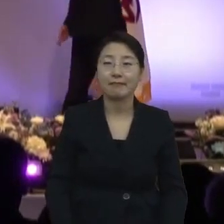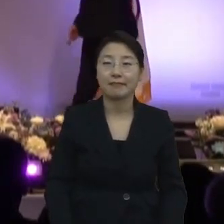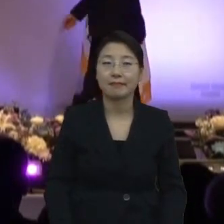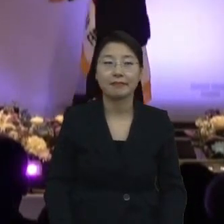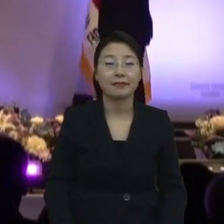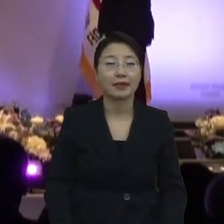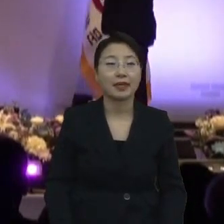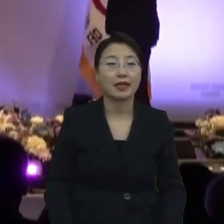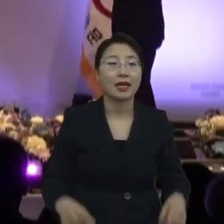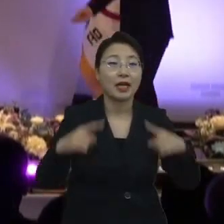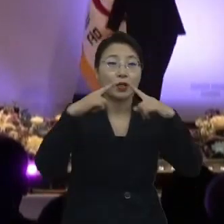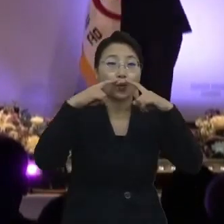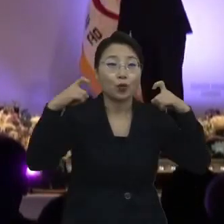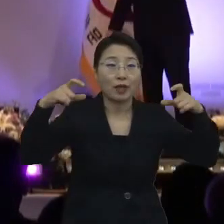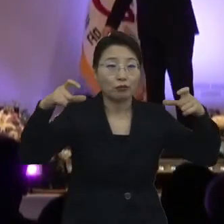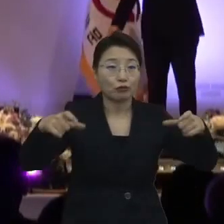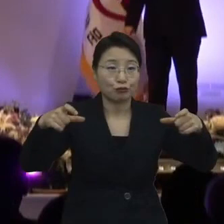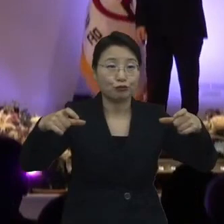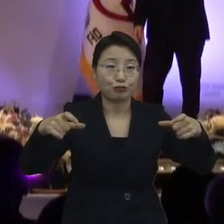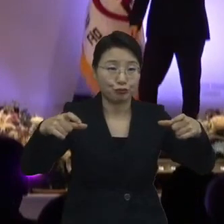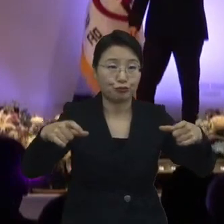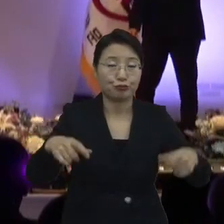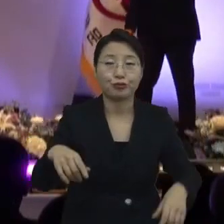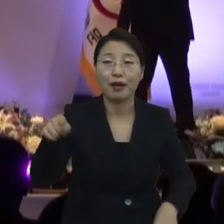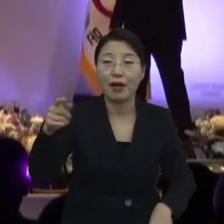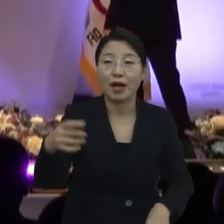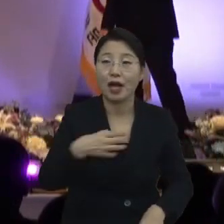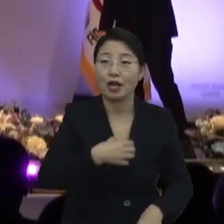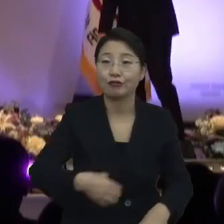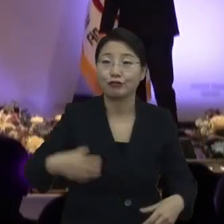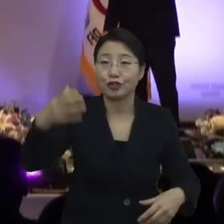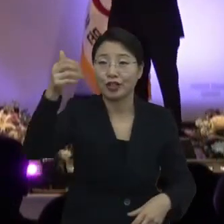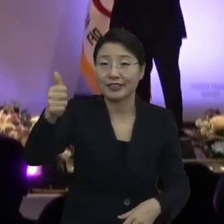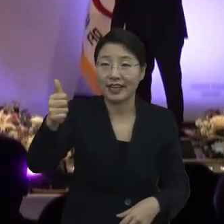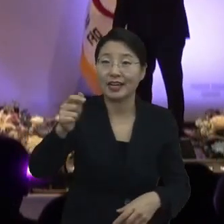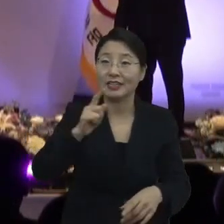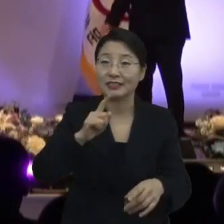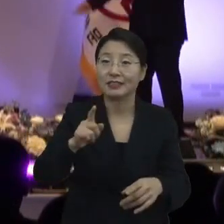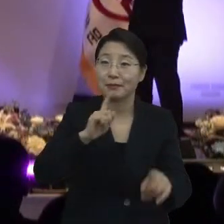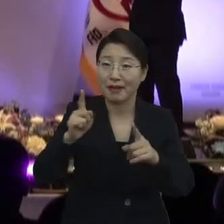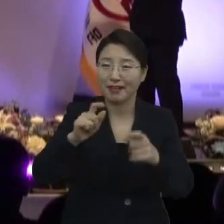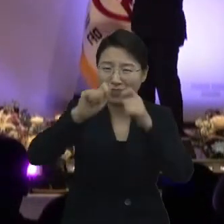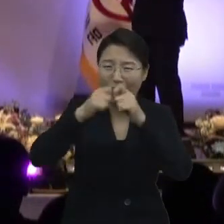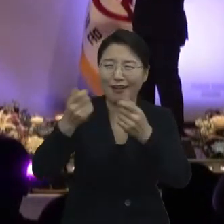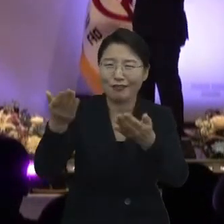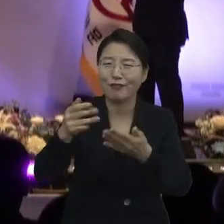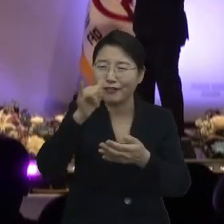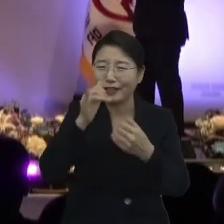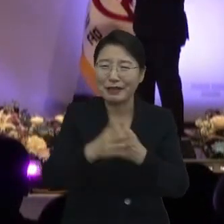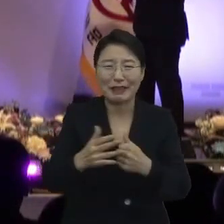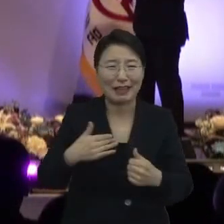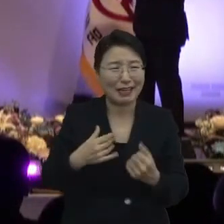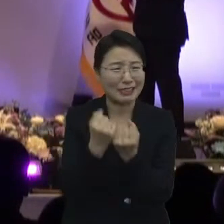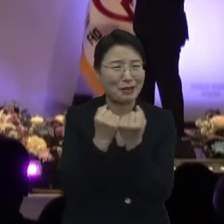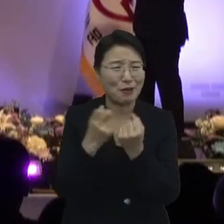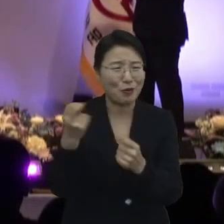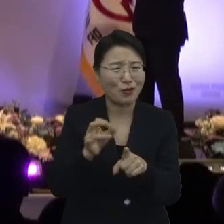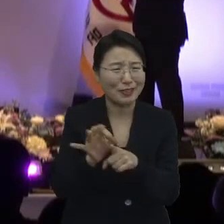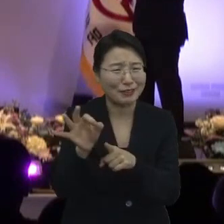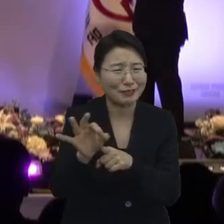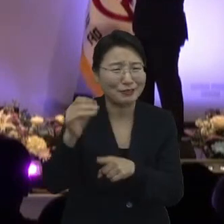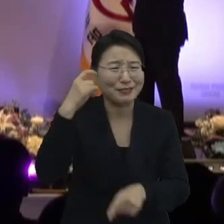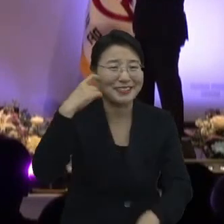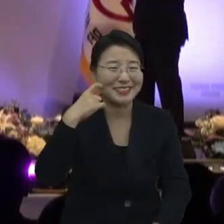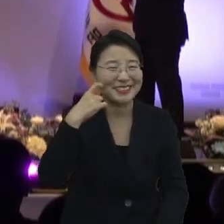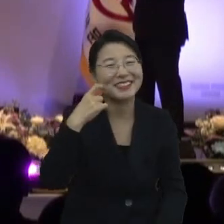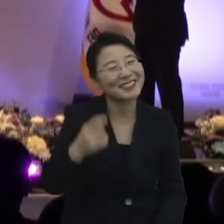동대문구 얘기를 좀 하겠습니다. 아까 우리 구청장님이 하나하나 자세히 설명을 해주셨기 때문에 뭐 제가 다시 설명드리는 격이